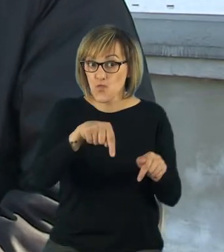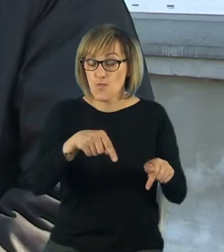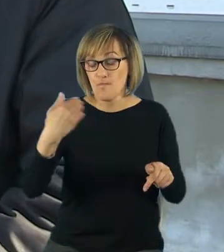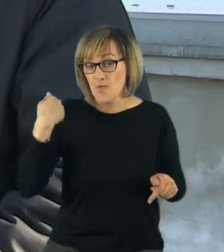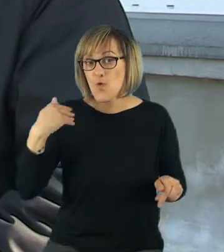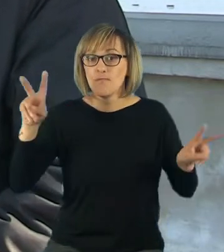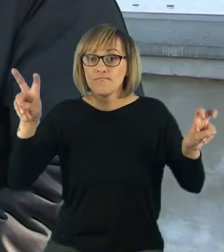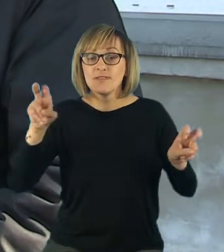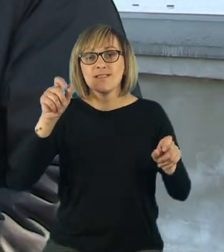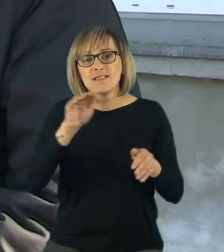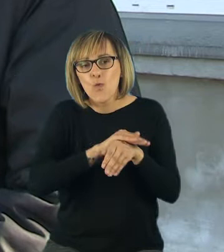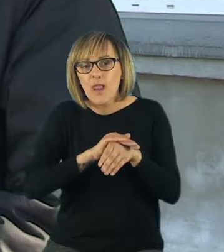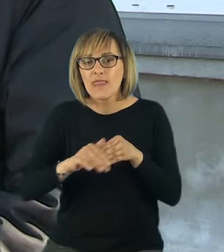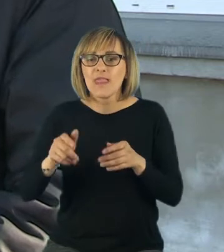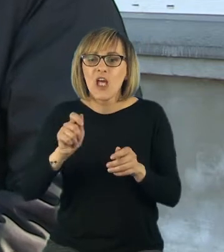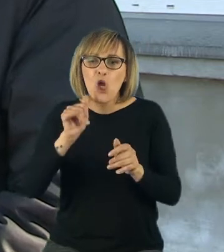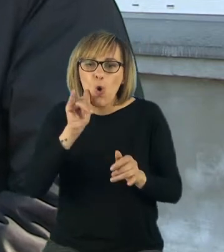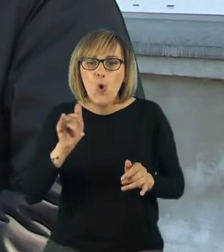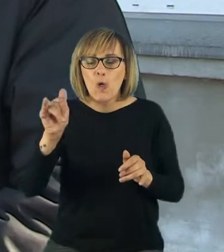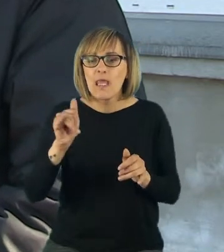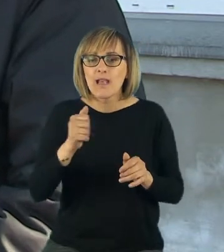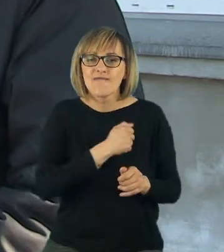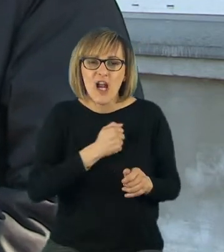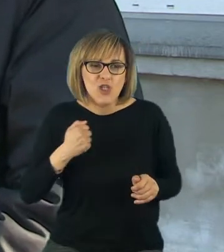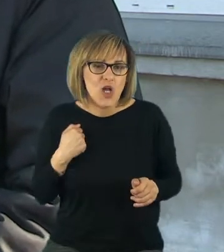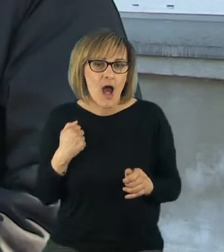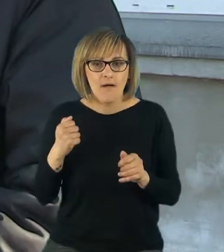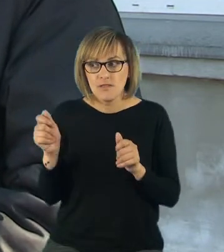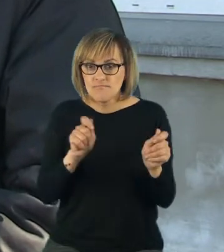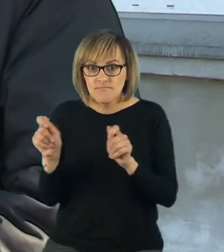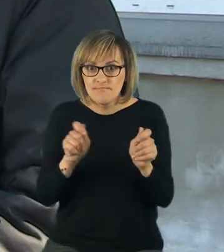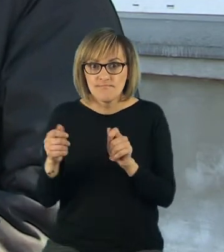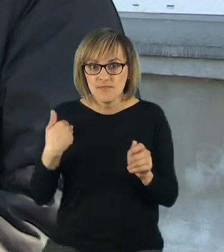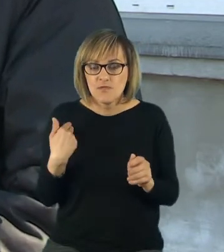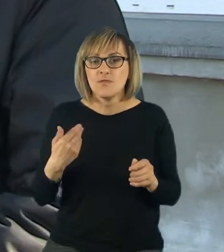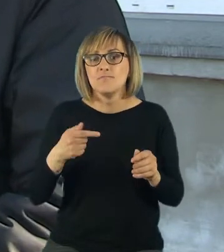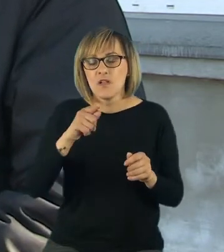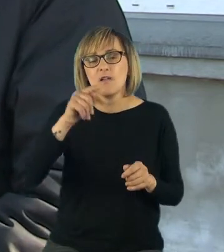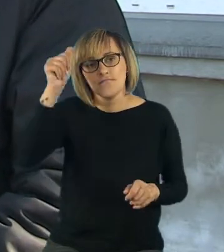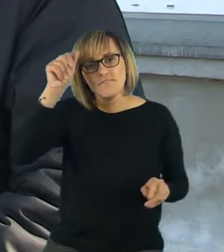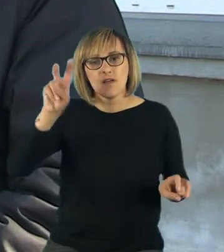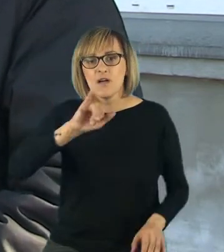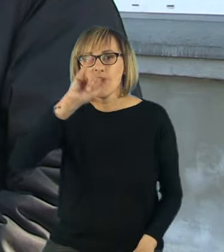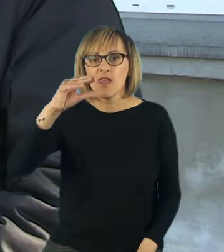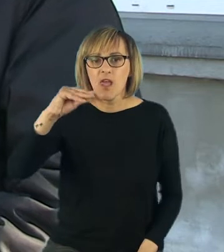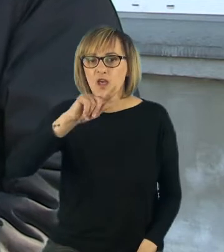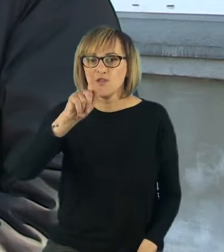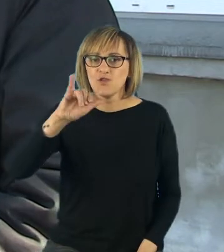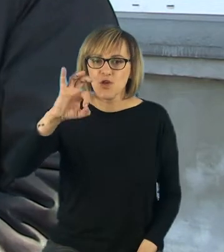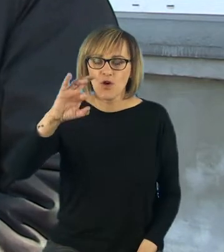tutaj słynny kurier z Warszawy Jan Nowak Jeziorański, jak i było to mieszkanie